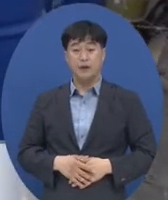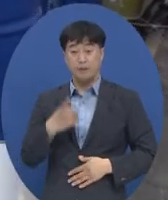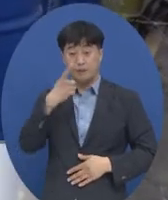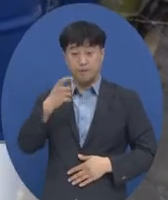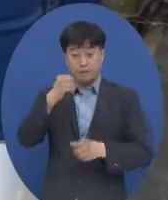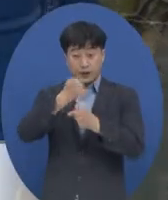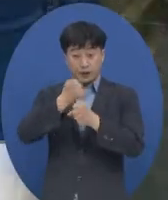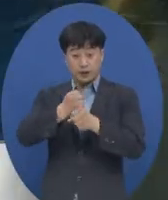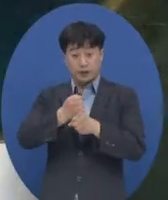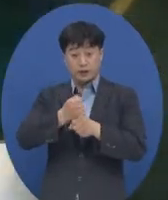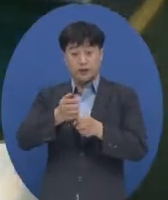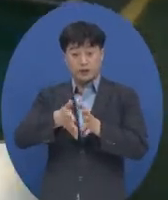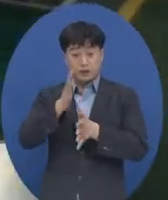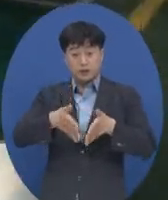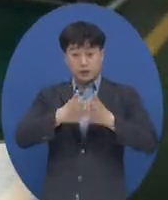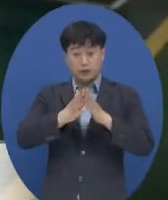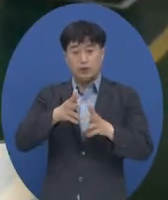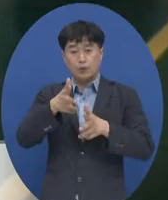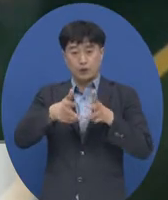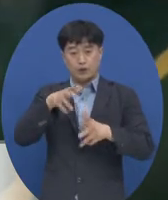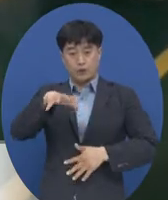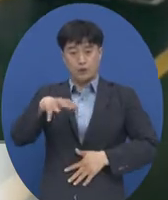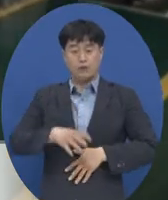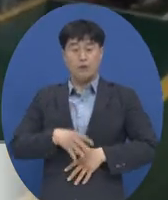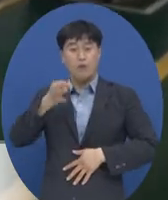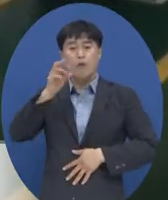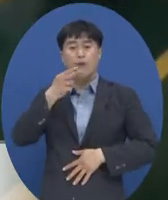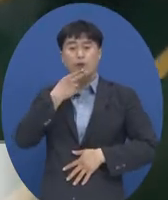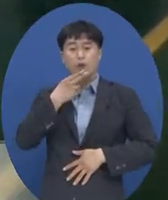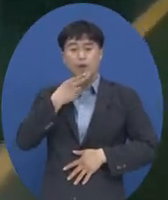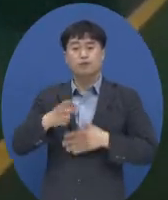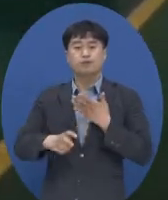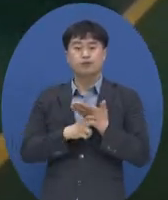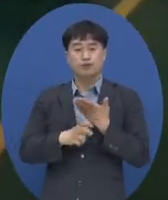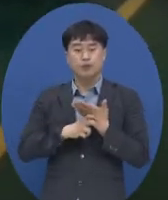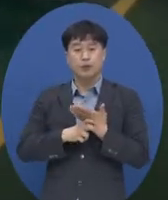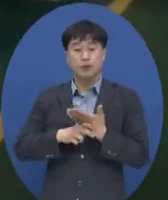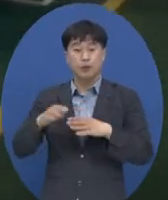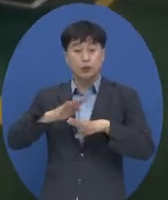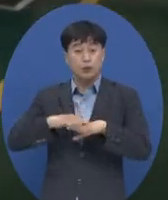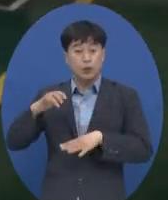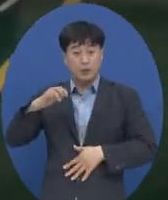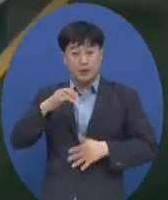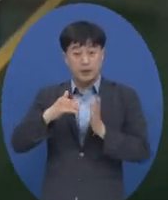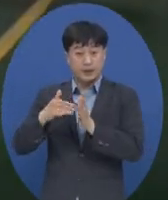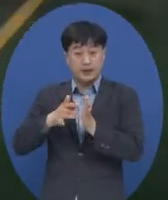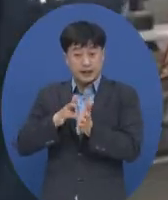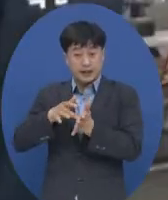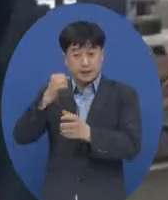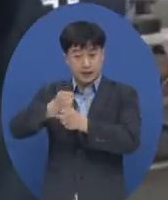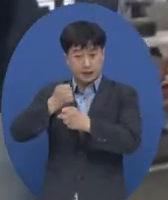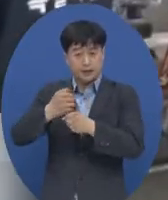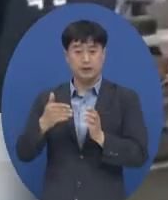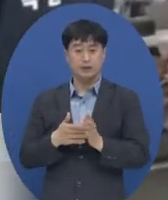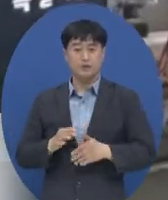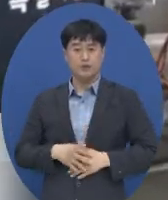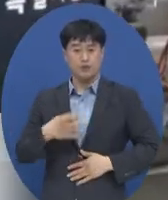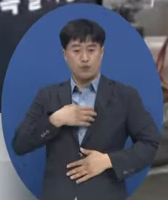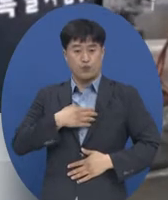그럴싸하게 제조 설비가 갖춰져 있는 이 공장. 허가도 받지 않고 불법으로 손소 독재를 생산했습니다. 이런